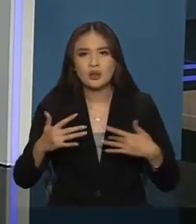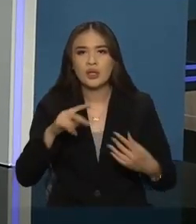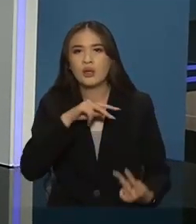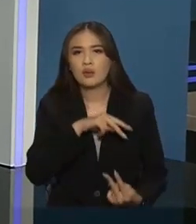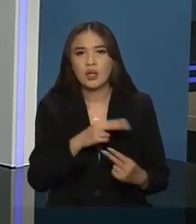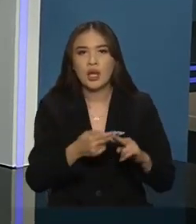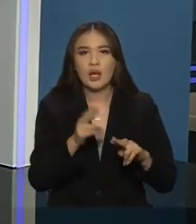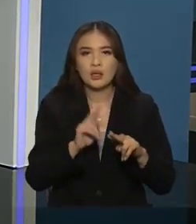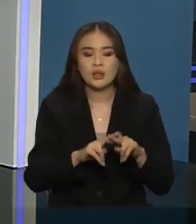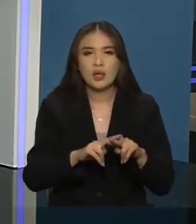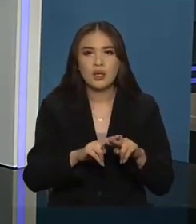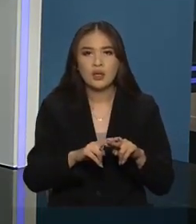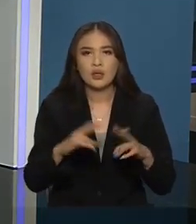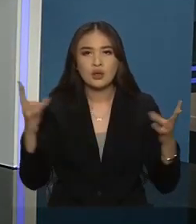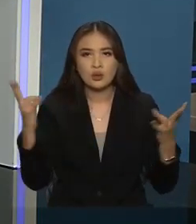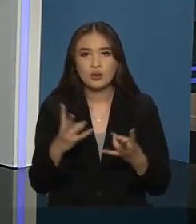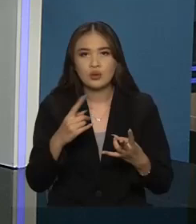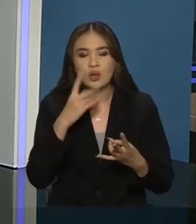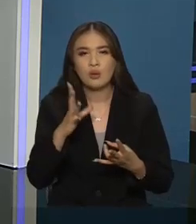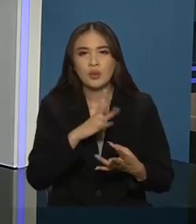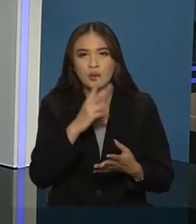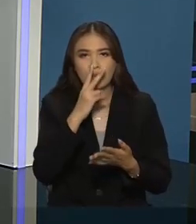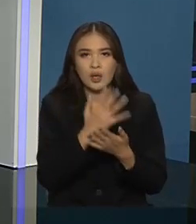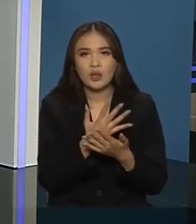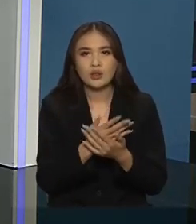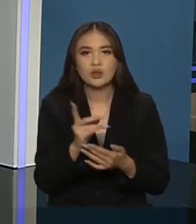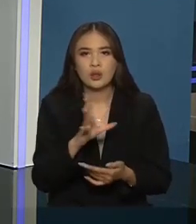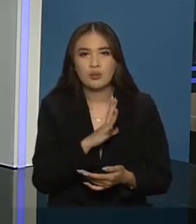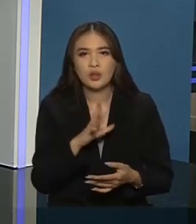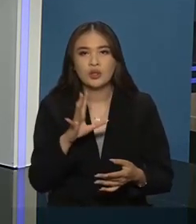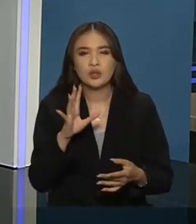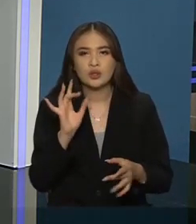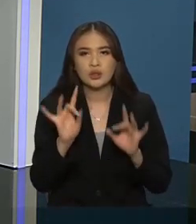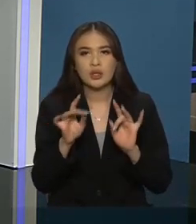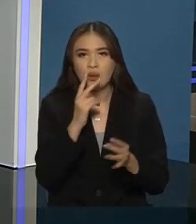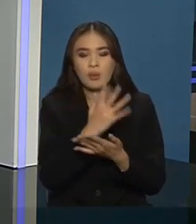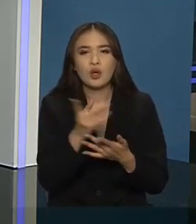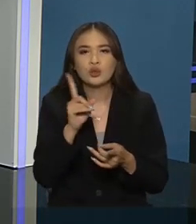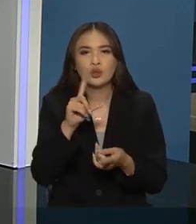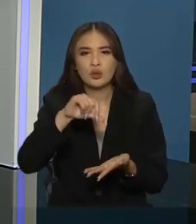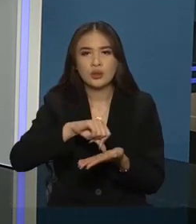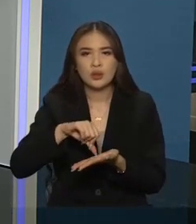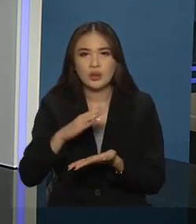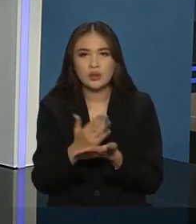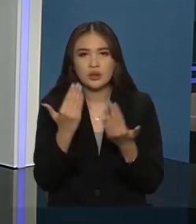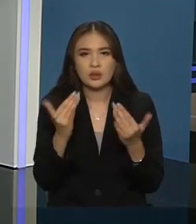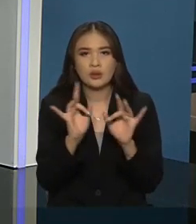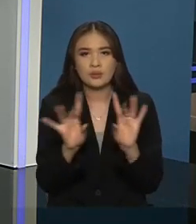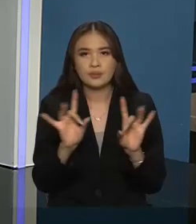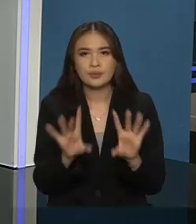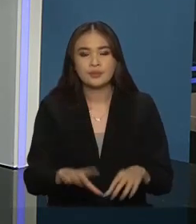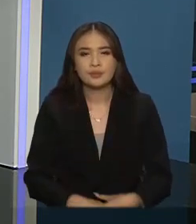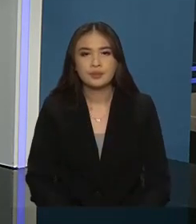еңбектің лайықты бағаланғанын талап етуде. Оған себеп жасанды интеллект. оның не қатысы бар? Тілшіміз айтады.